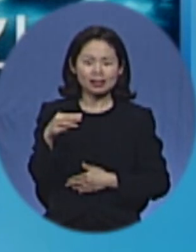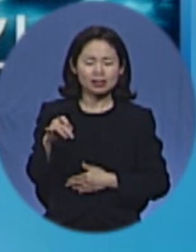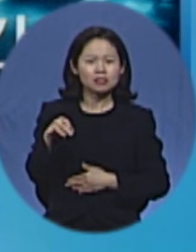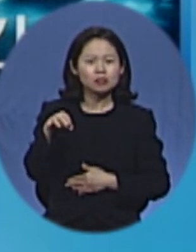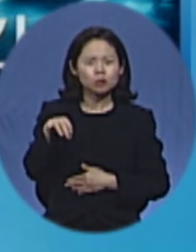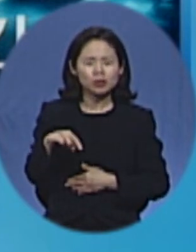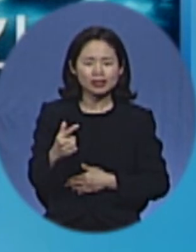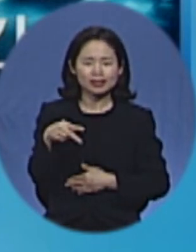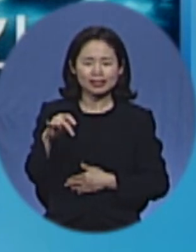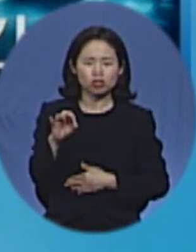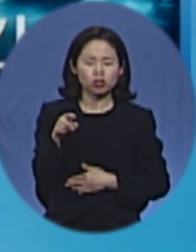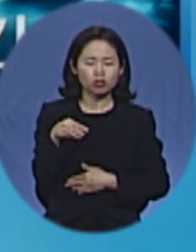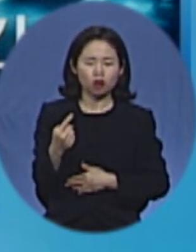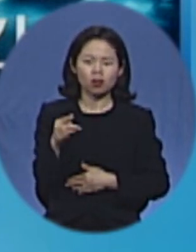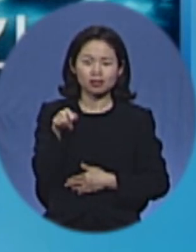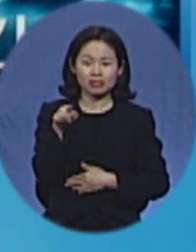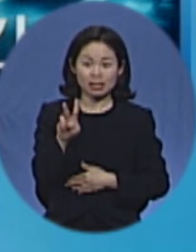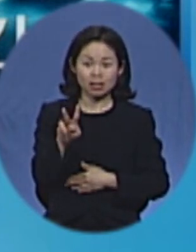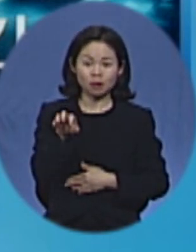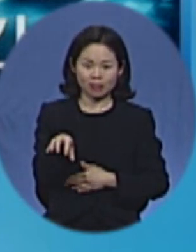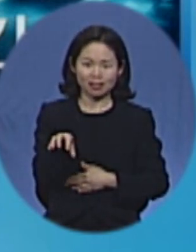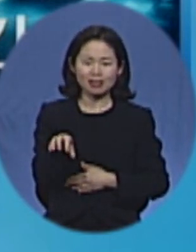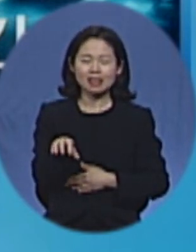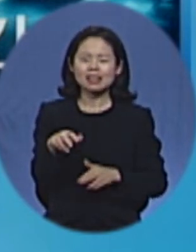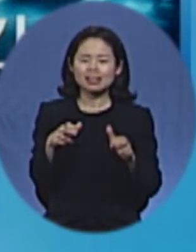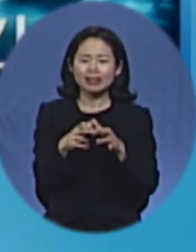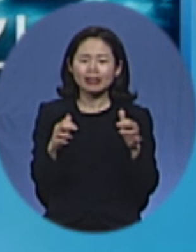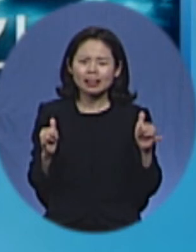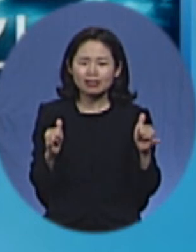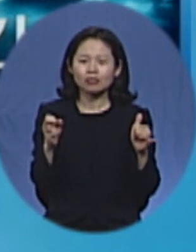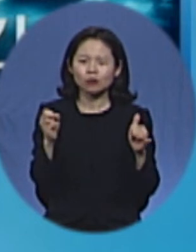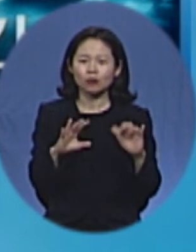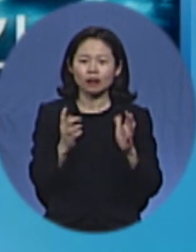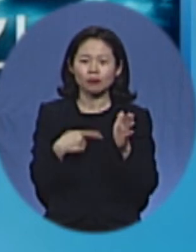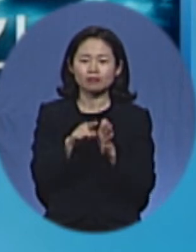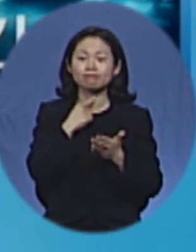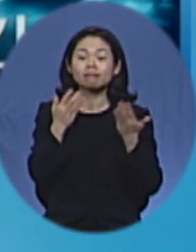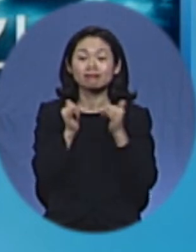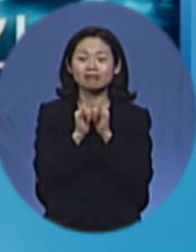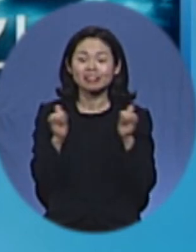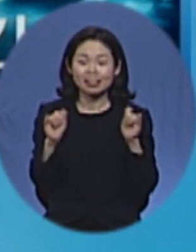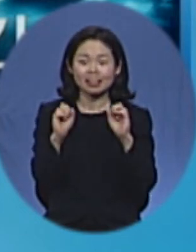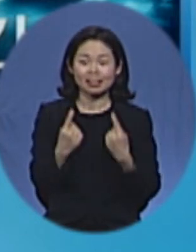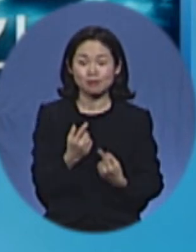2관에서 공연되며 장애인과 국가유공자 할인 혜택이 있습니다.